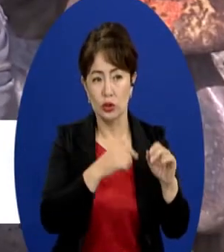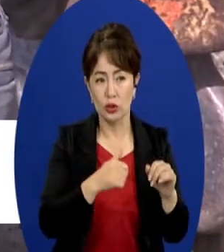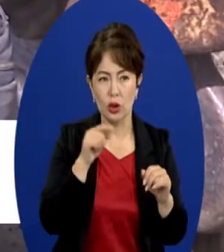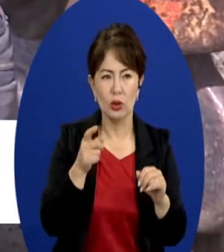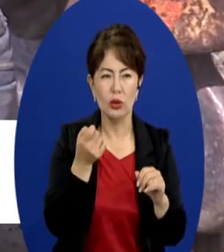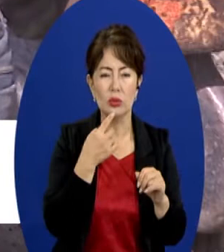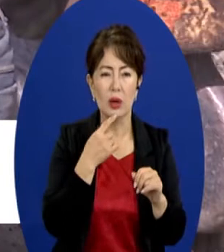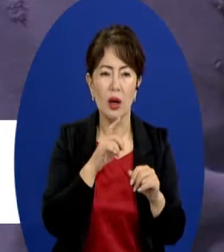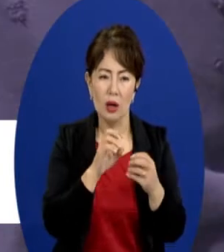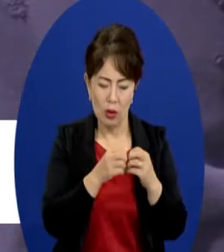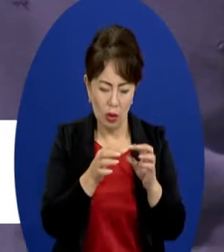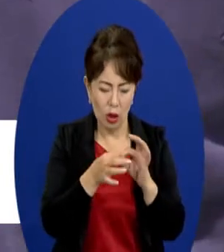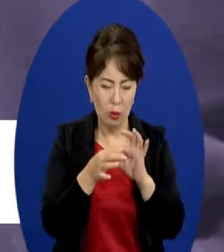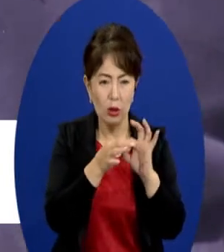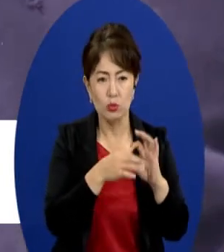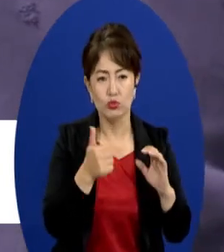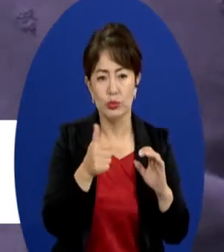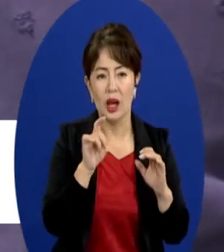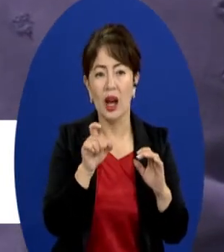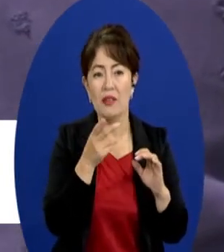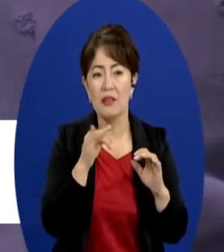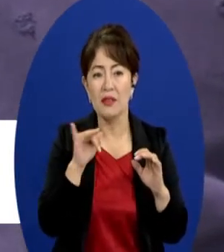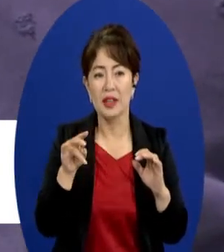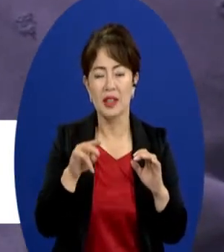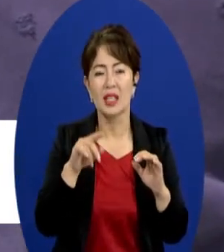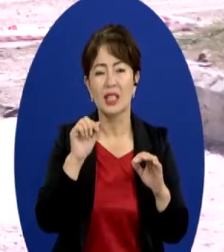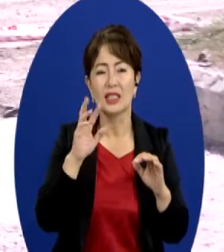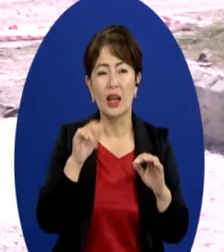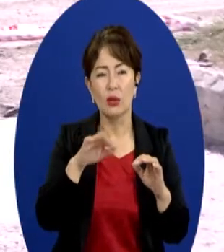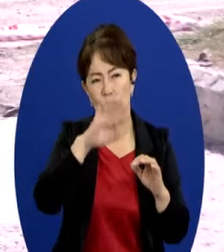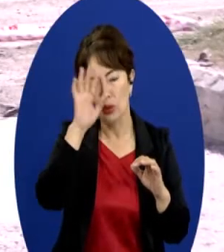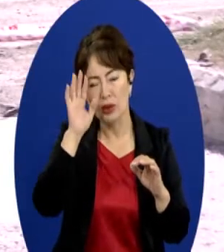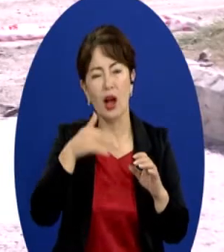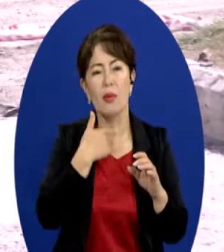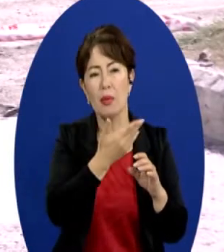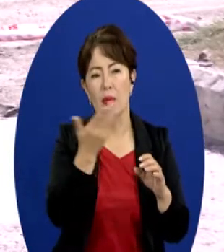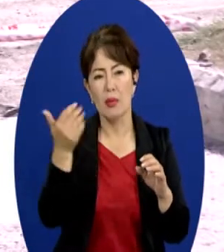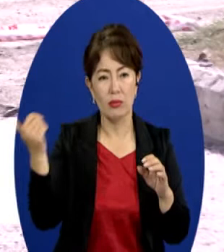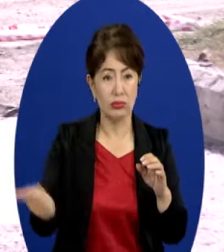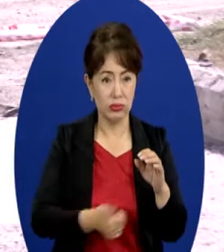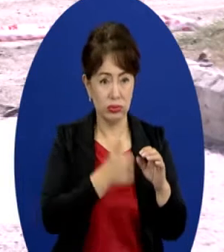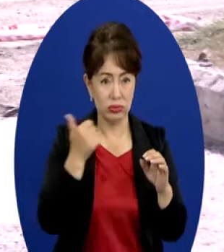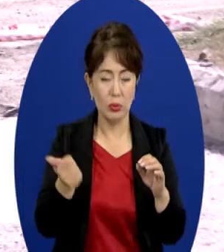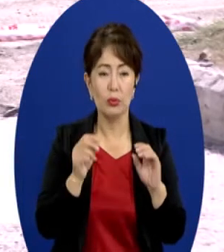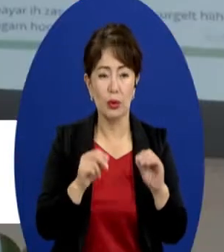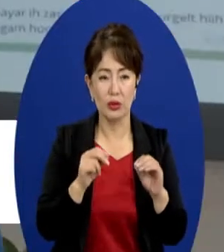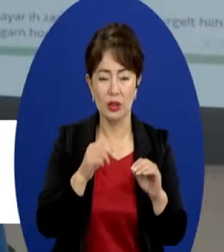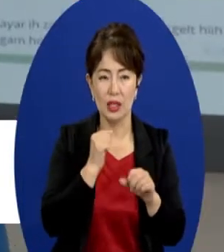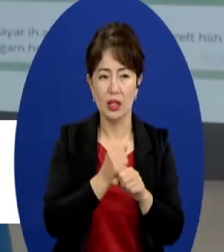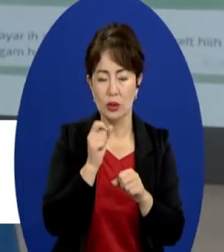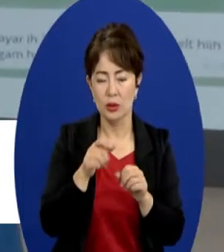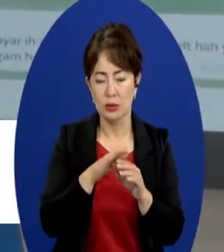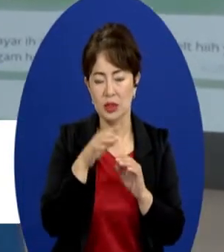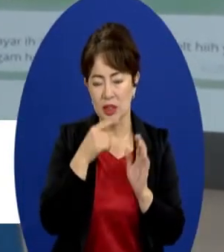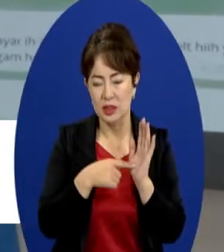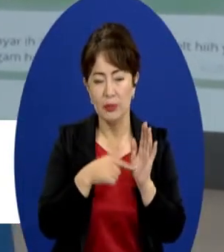хэрэглээний холболтууд хэвэн явагдаж байна. Лав гарагт хэвэн горимд шилжин дулааныг бүрэн олгож дуусна гэдгийг албаныхан хэлж байна. Өнөөдрийн